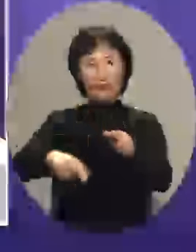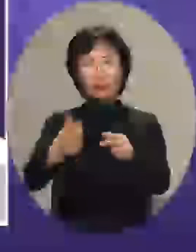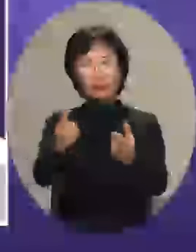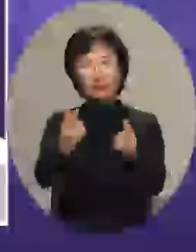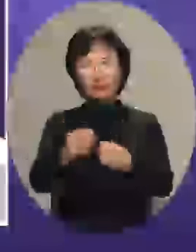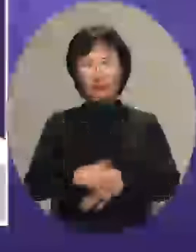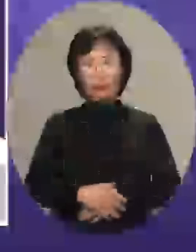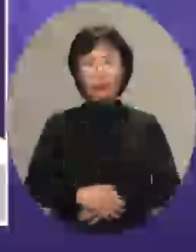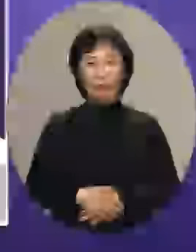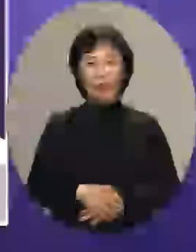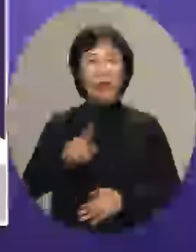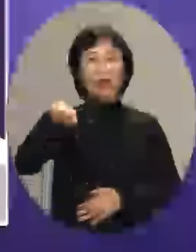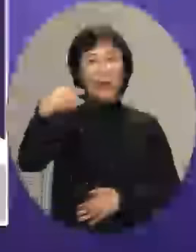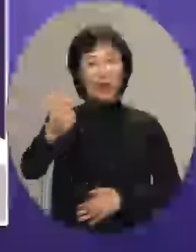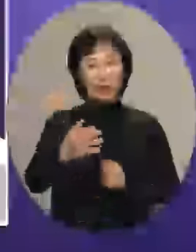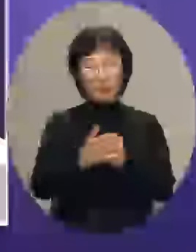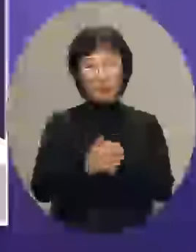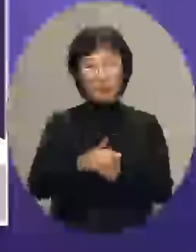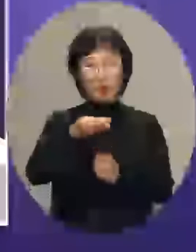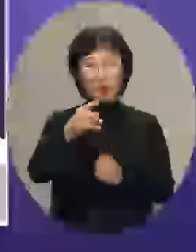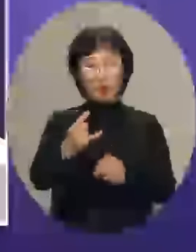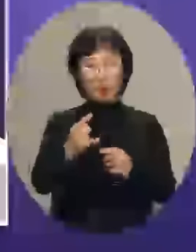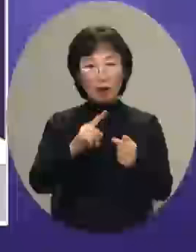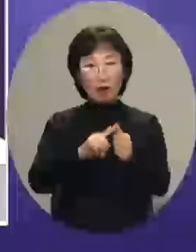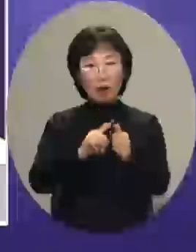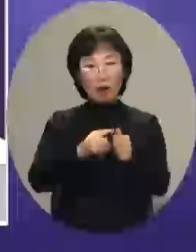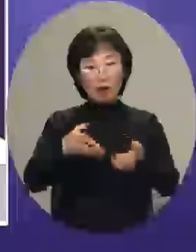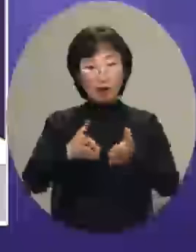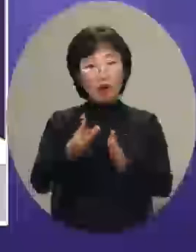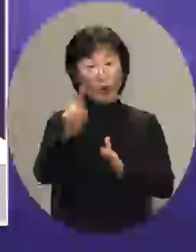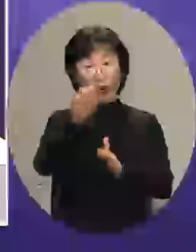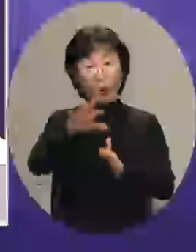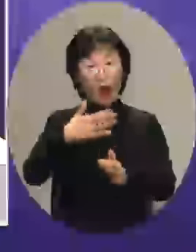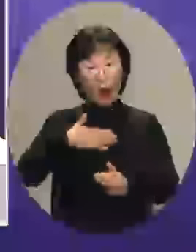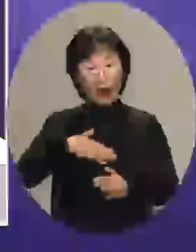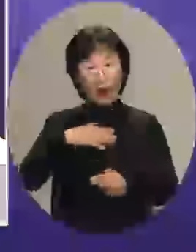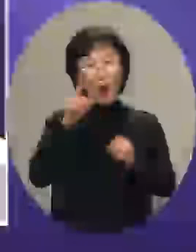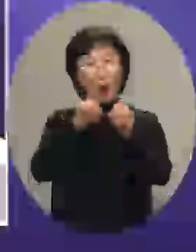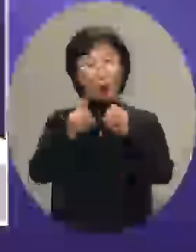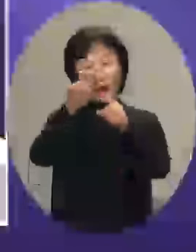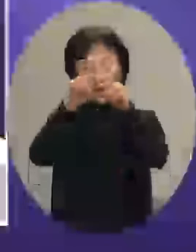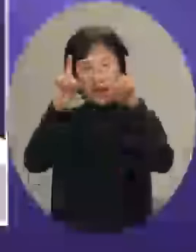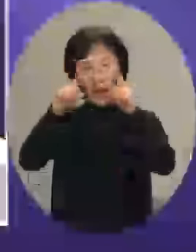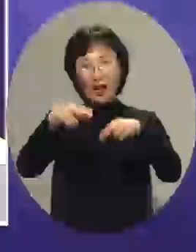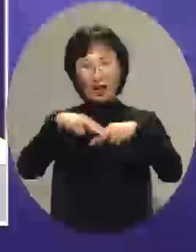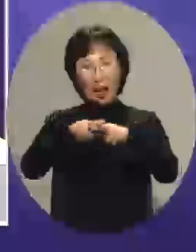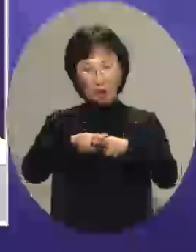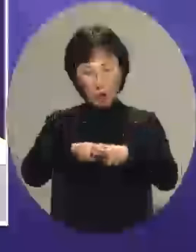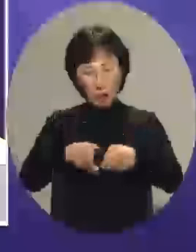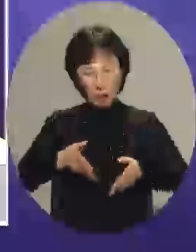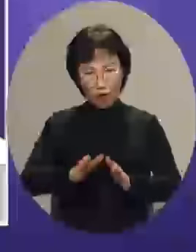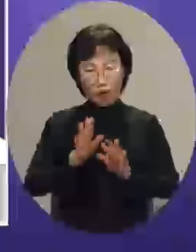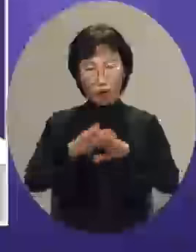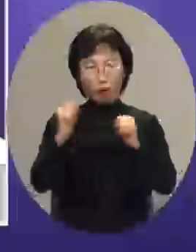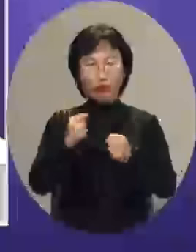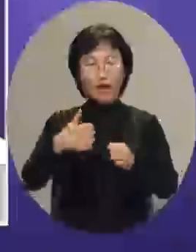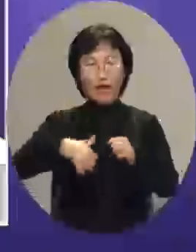다음 질문 하겠습니다. 최수근 상병의 출신이 어딘지는 아실 겁니다. 원광대 남원 출신의 전북의 아들입니다.